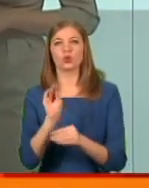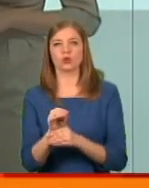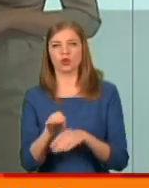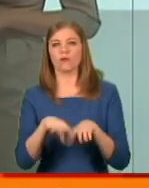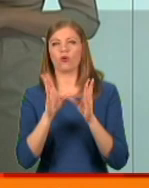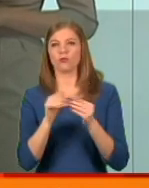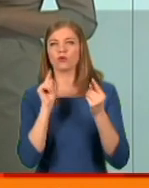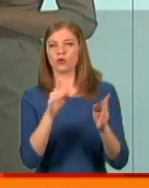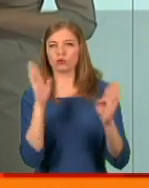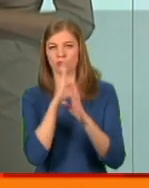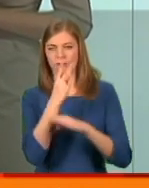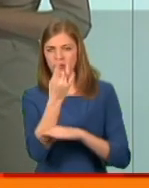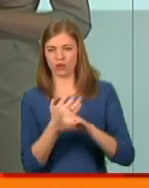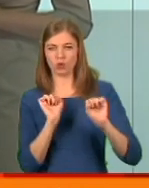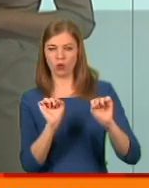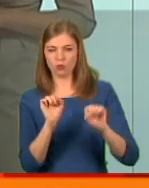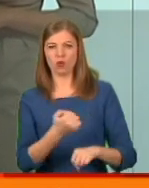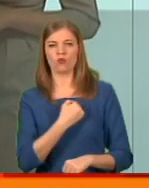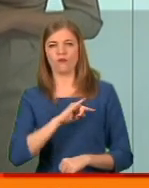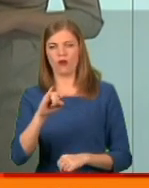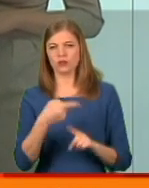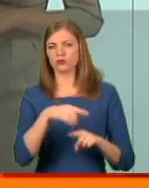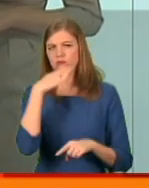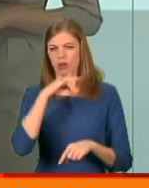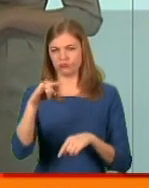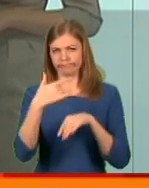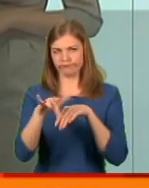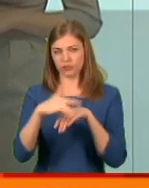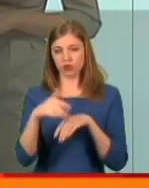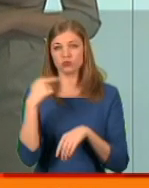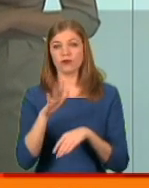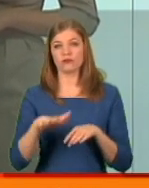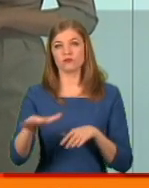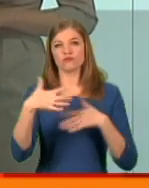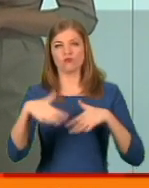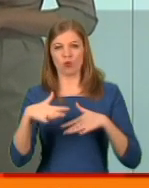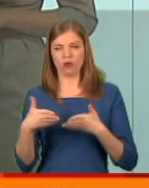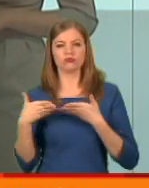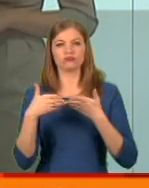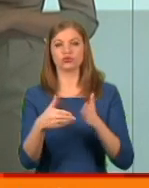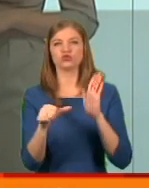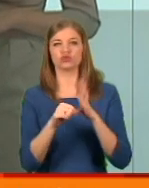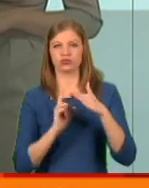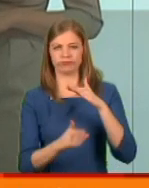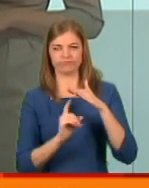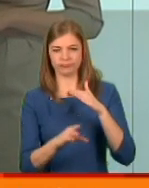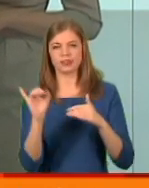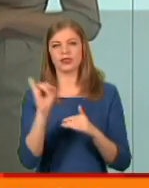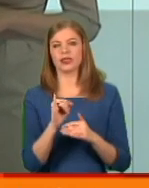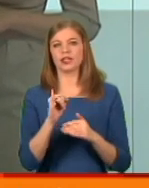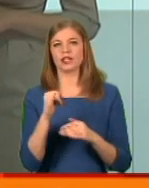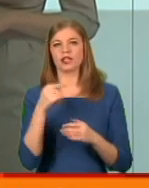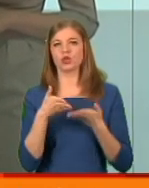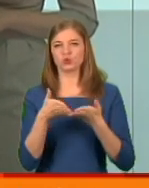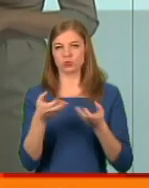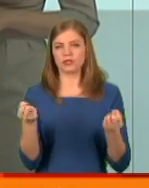комплекси протиповітряної оборони, бойову авіацію, а це десятки винищувачів. В акваторії Середземного моря увійшло 6 підводних човнів і десантні